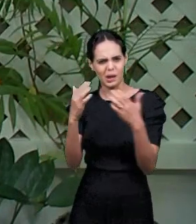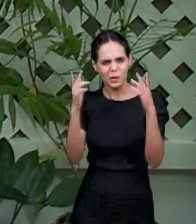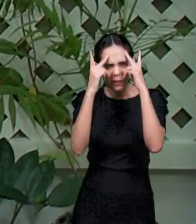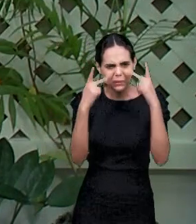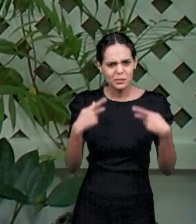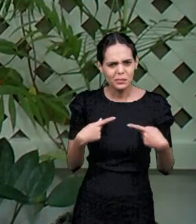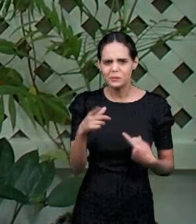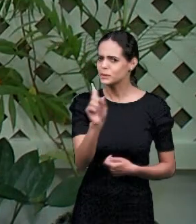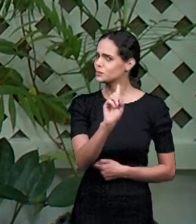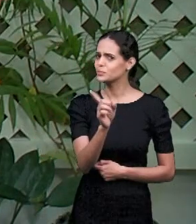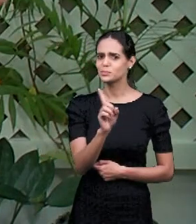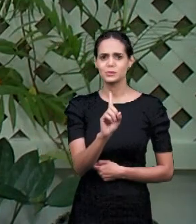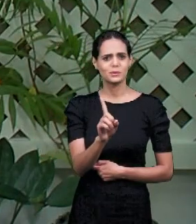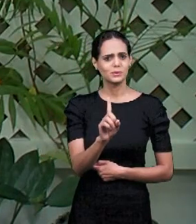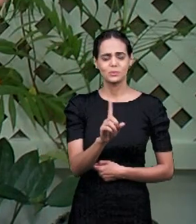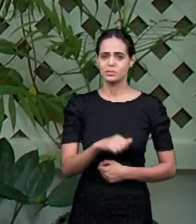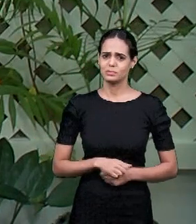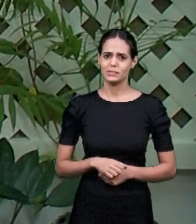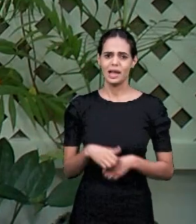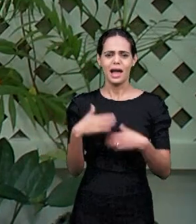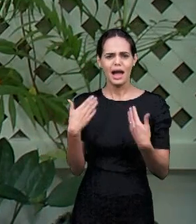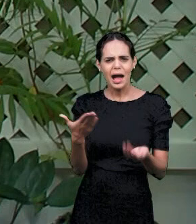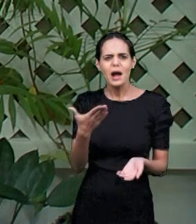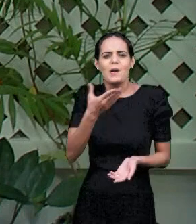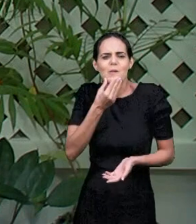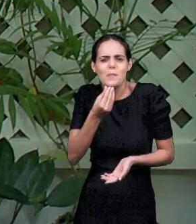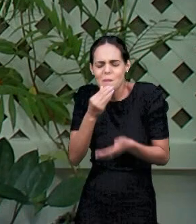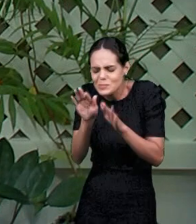parce que quelqu'un était là, un homme,